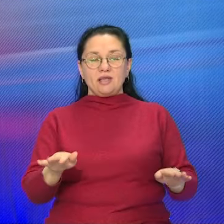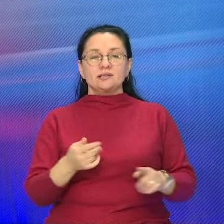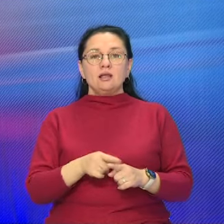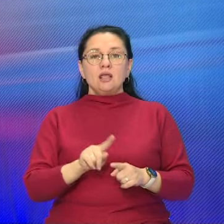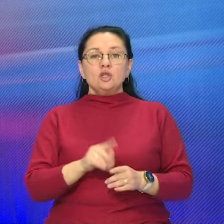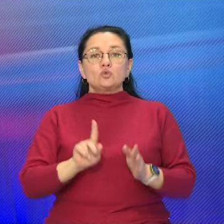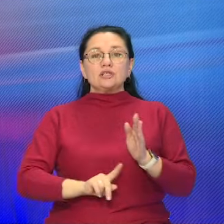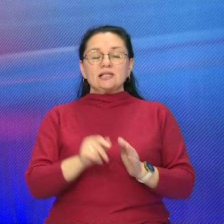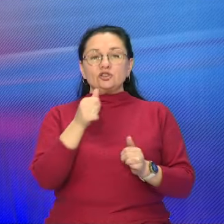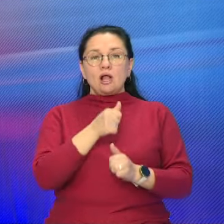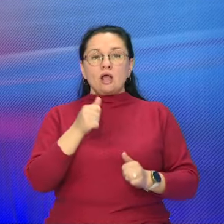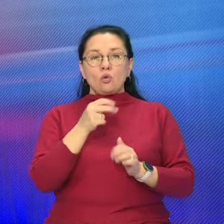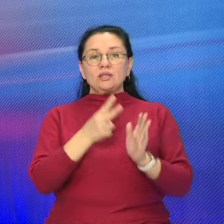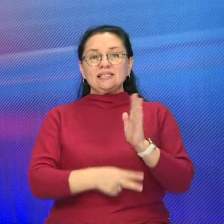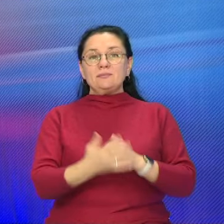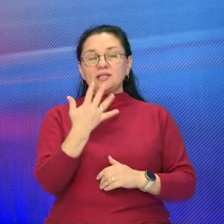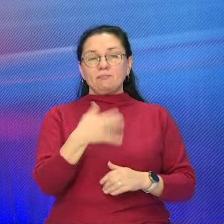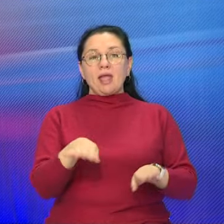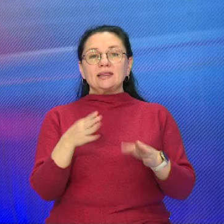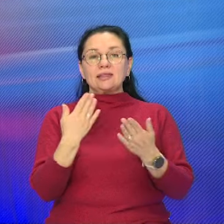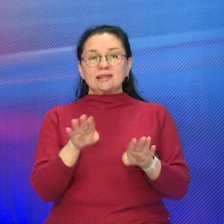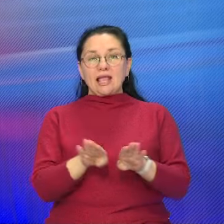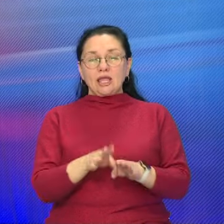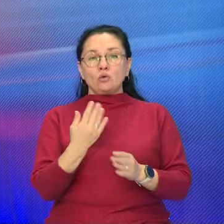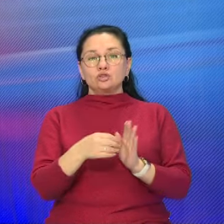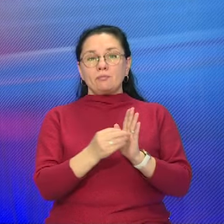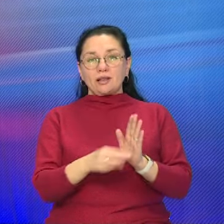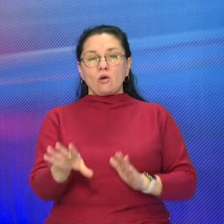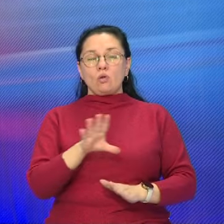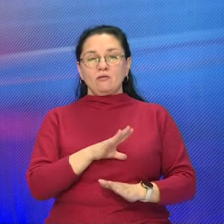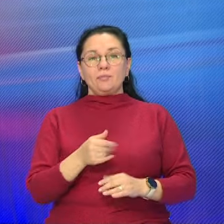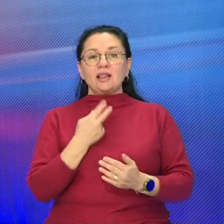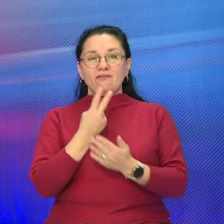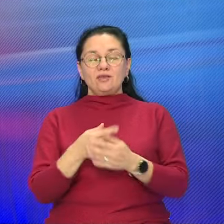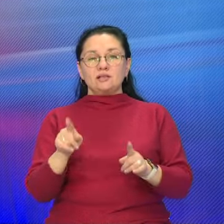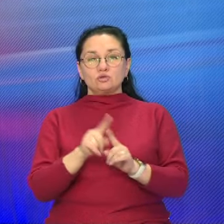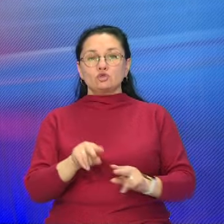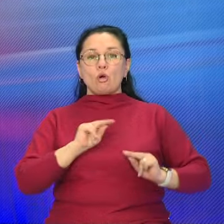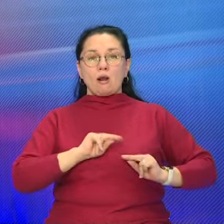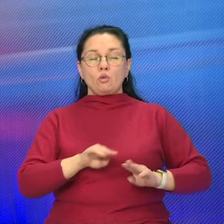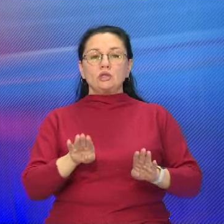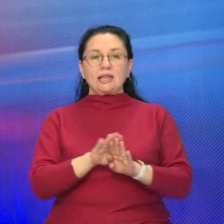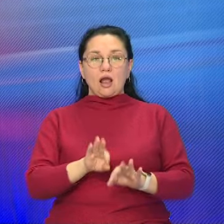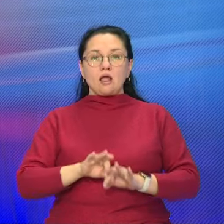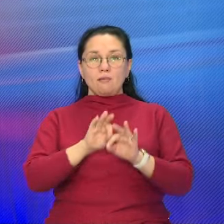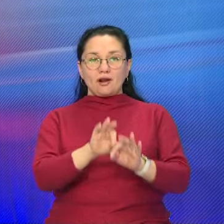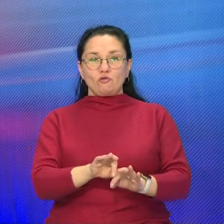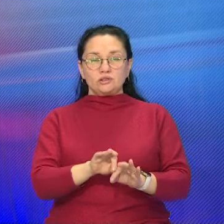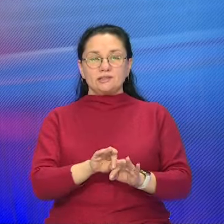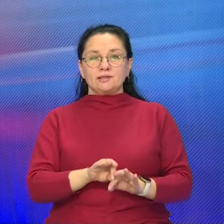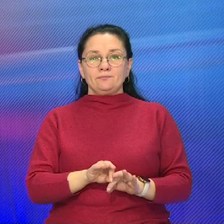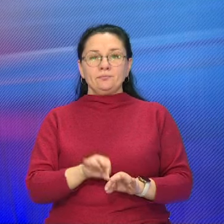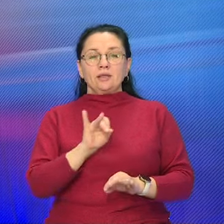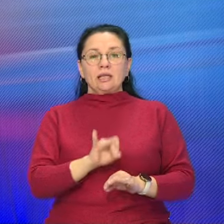этого года 75 претензий таких мы предъявили. Поэтому видим, что работа определенная, конечно, ведется, но